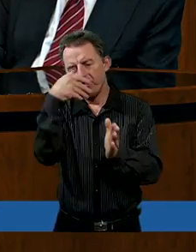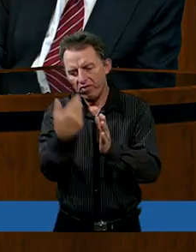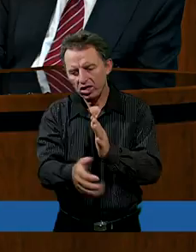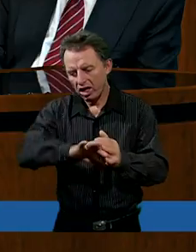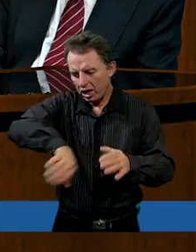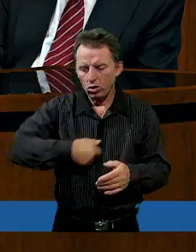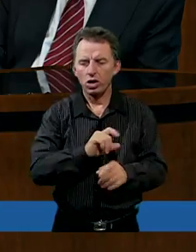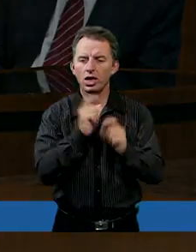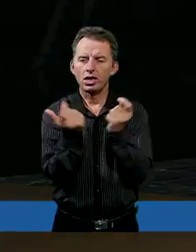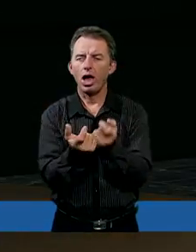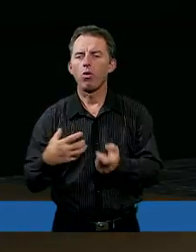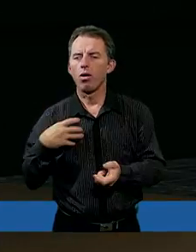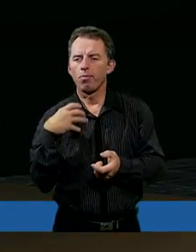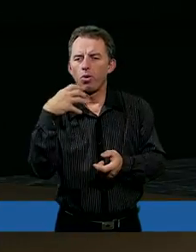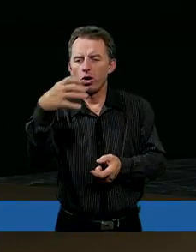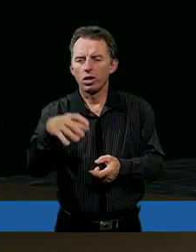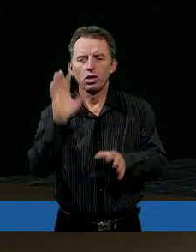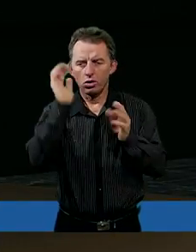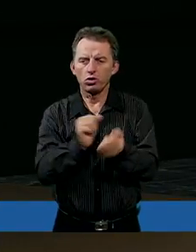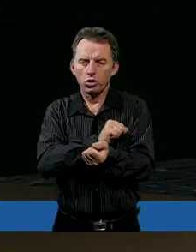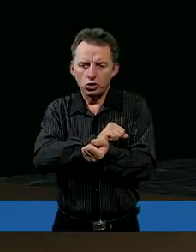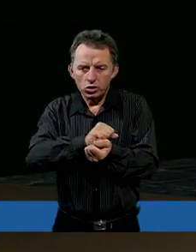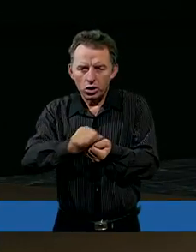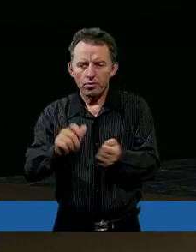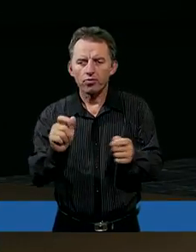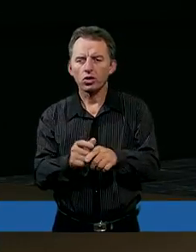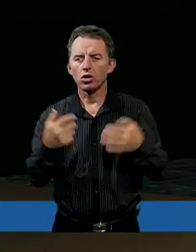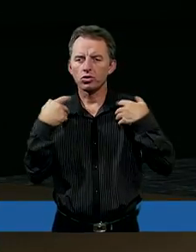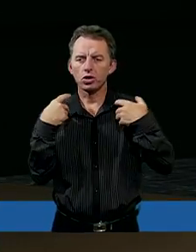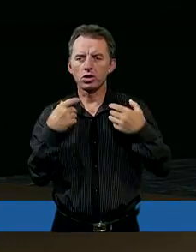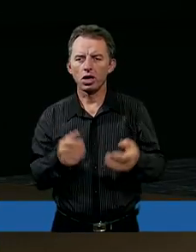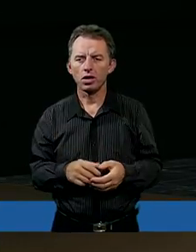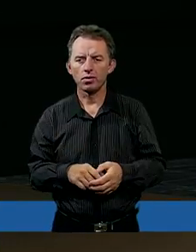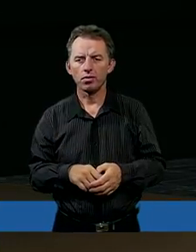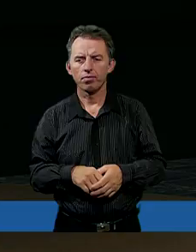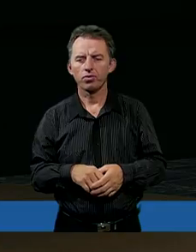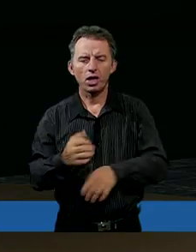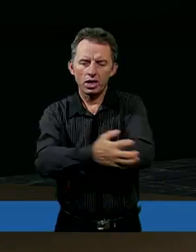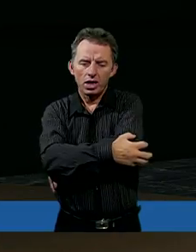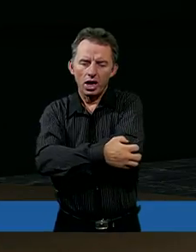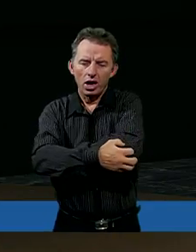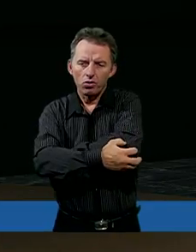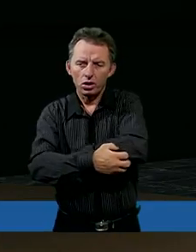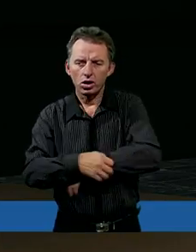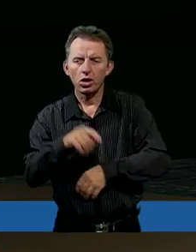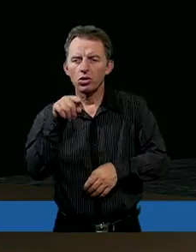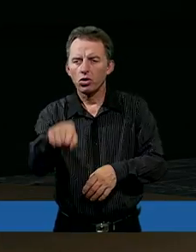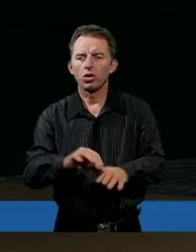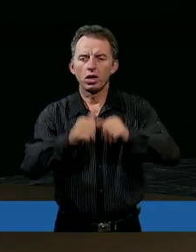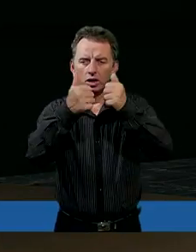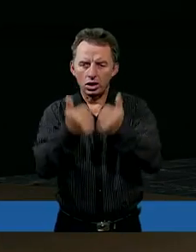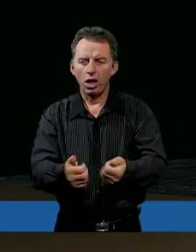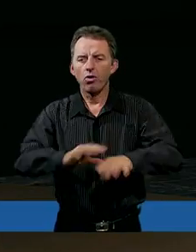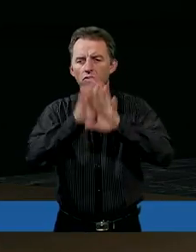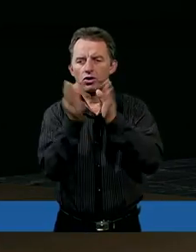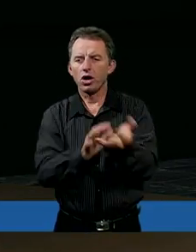dobytek. I on zdegradowany aż do roli nędzarza. Więc to rozeszło się w całym świecie,